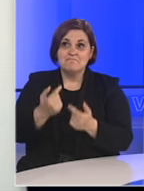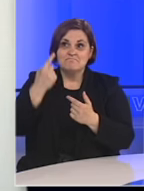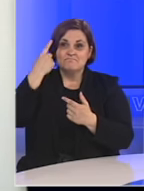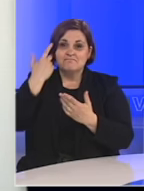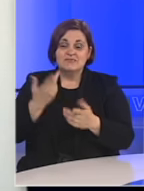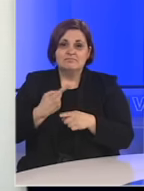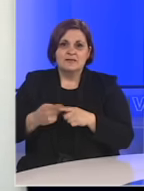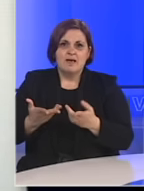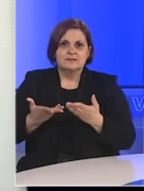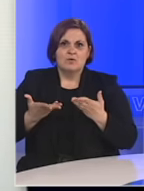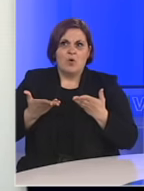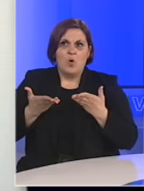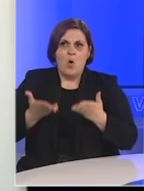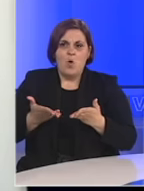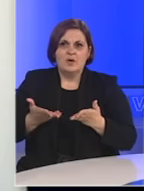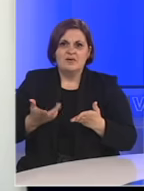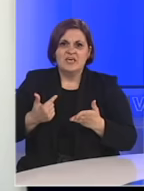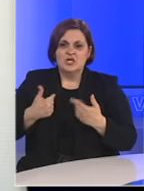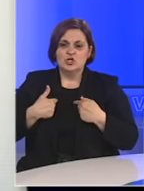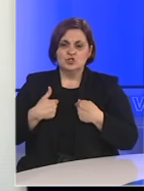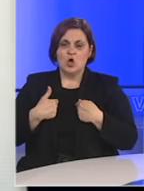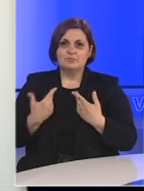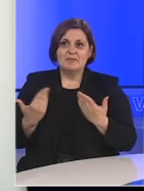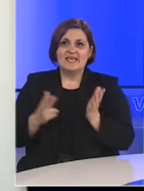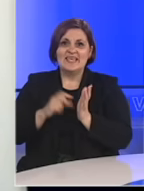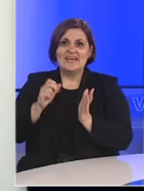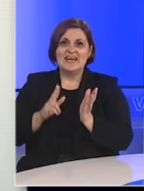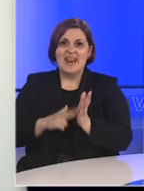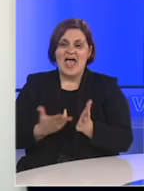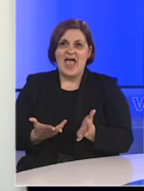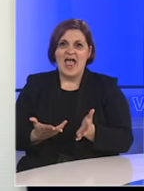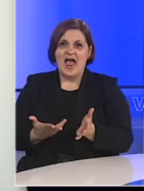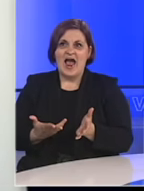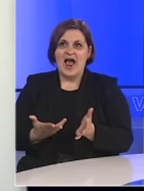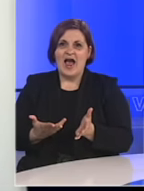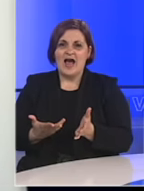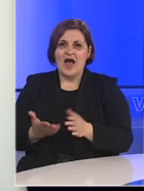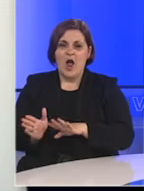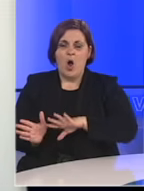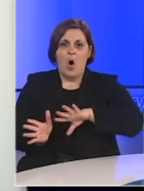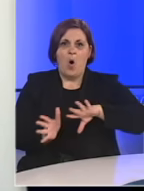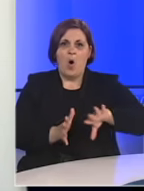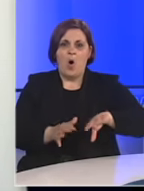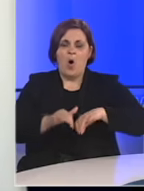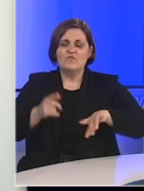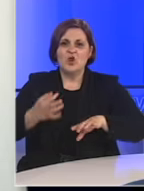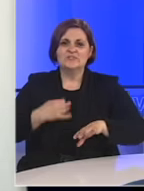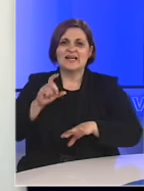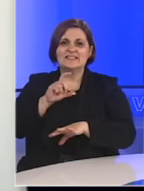da je razlog zapravo upravo to što smo mi na neki način odgurnuti iz zdravstvenih